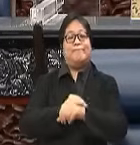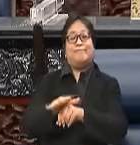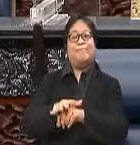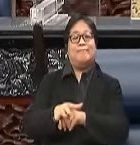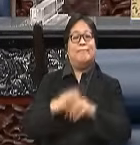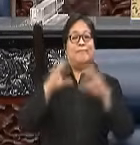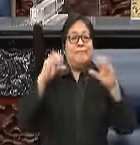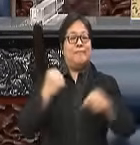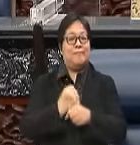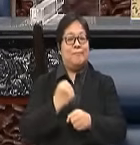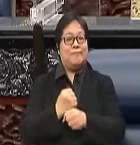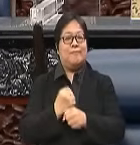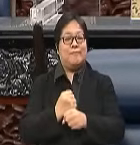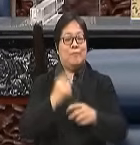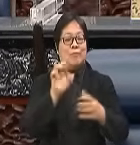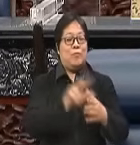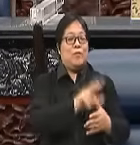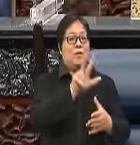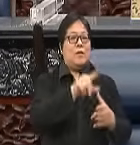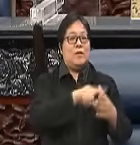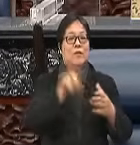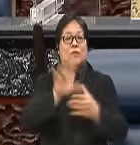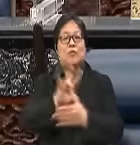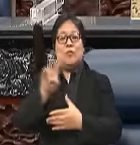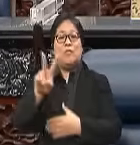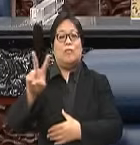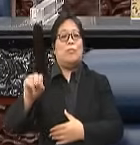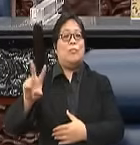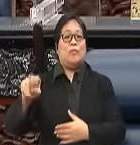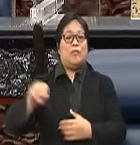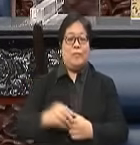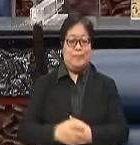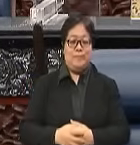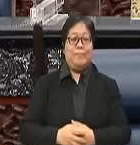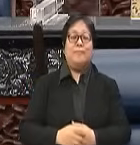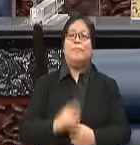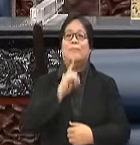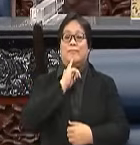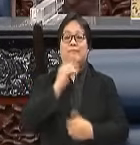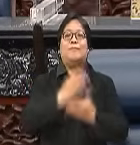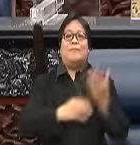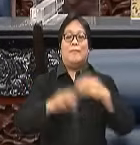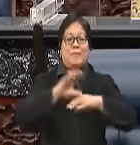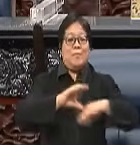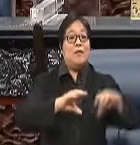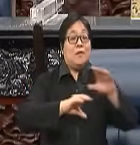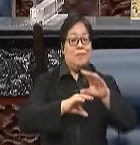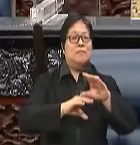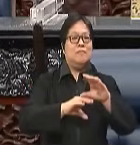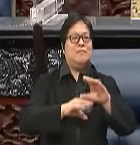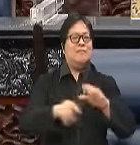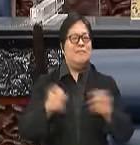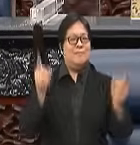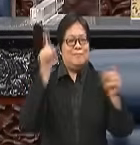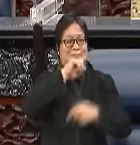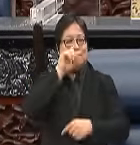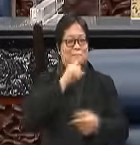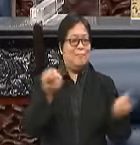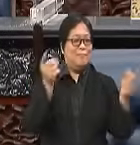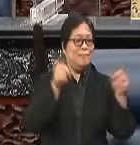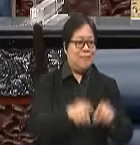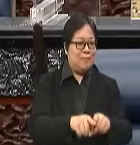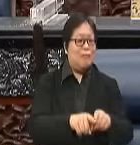Pelaksanaan kerja perbedaan kepada much hingga Juli 2020 semuanya sektor pembinaan data industri yang terkesan